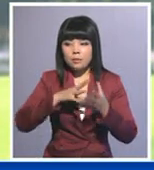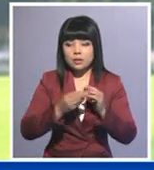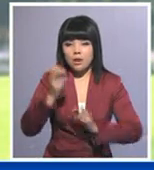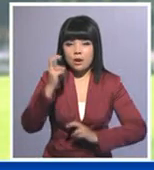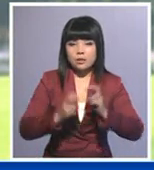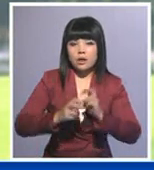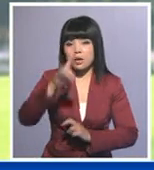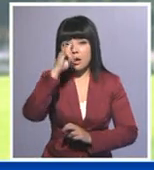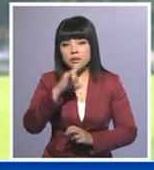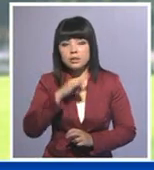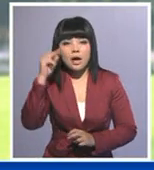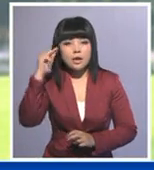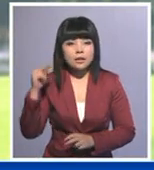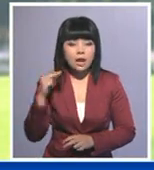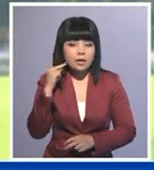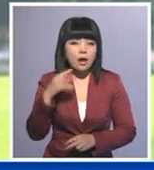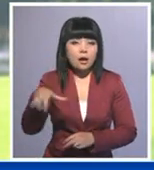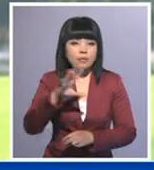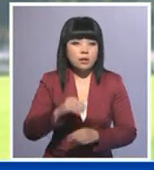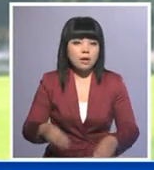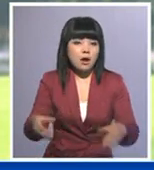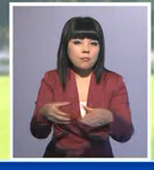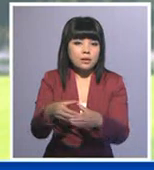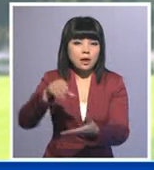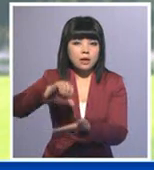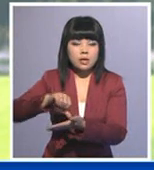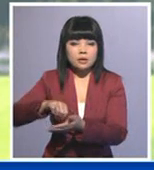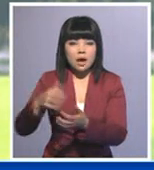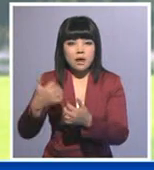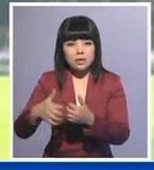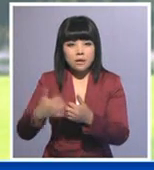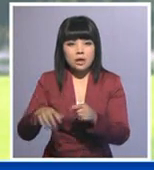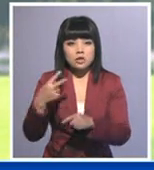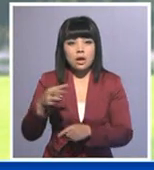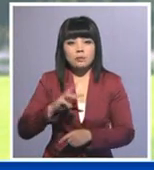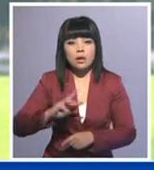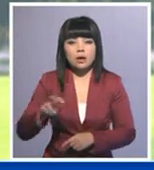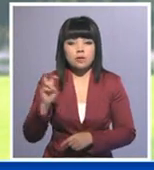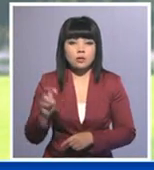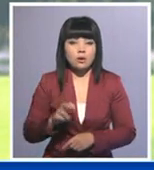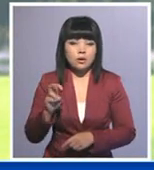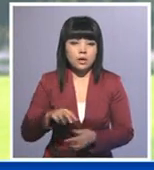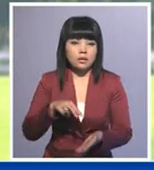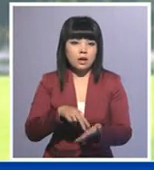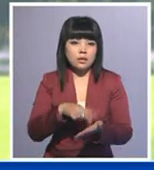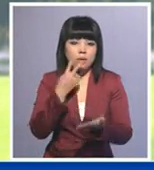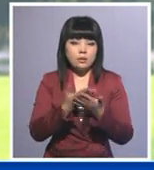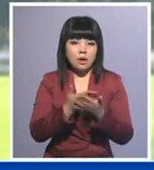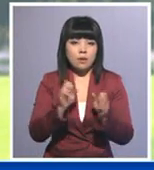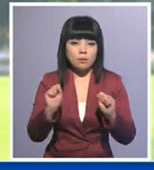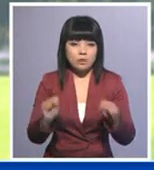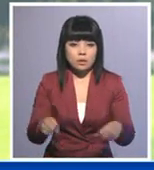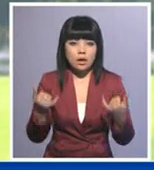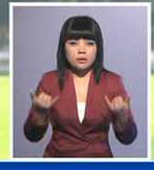мекемелері Қазақстан мен Қытай халық компанияларының арасындағы 20 миллиард долларды құрайтын болады. Ал